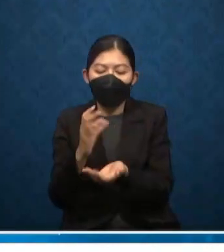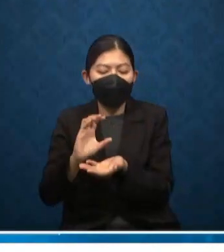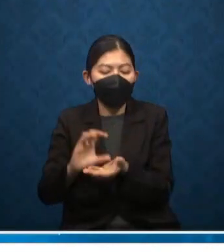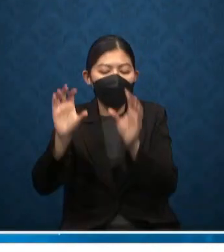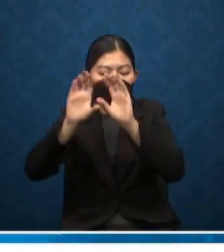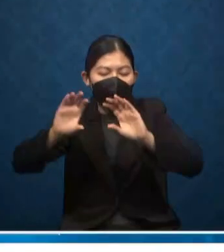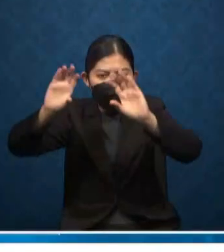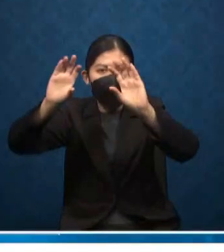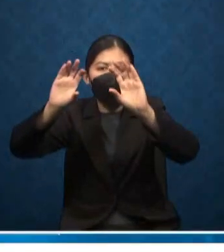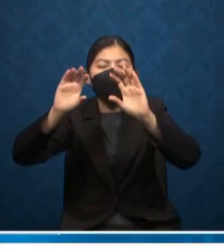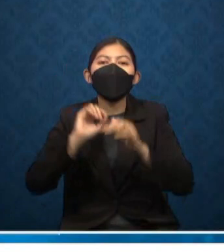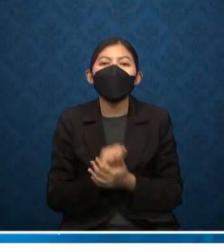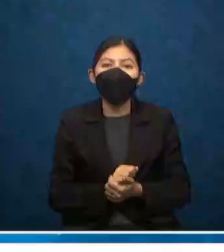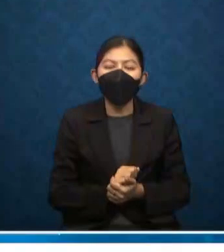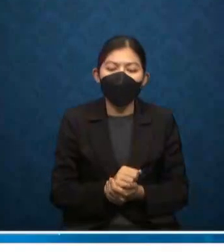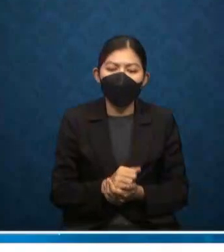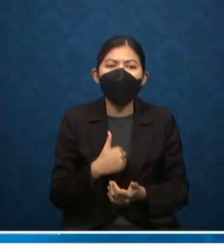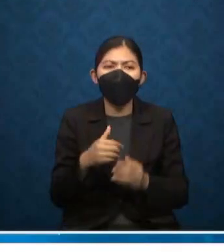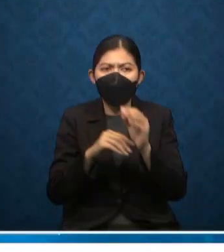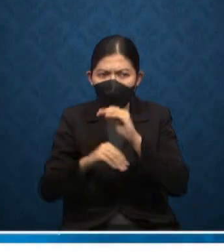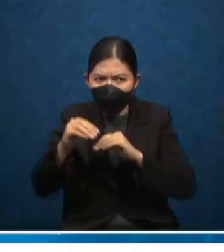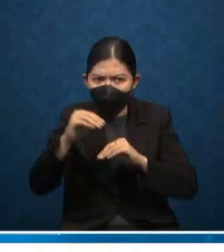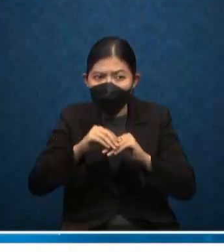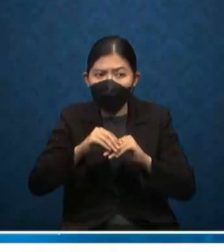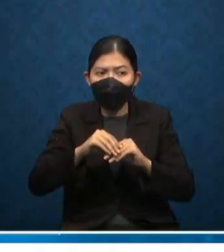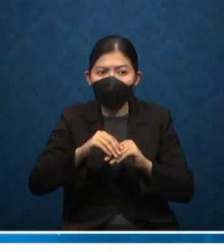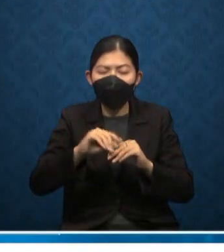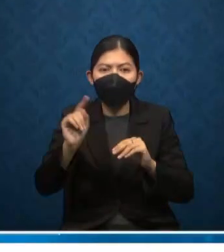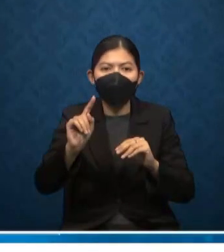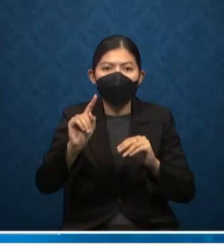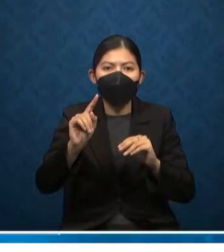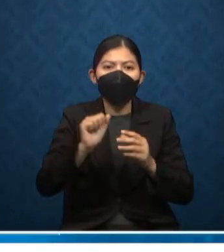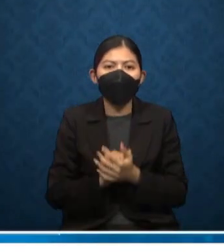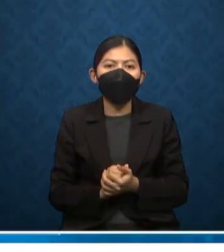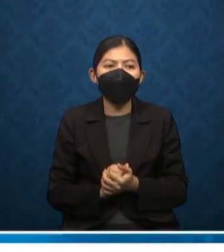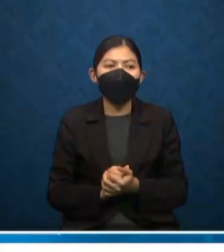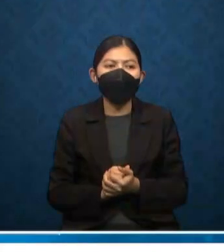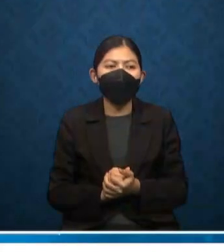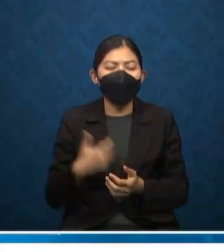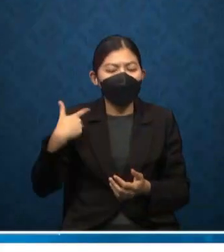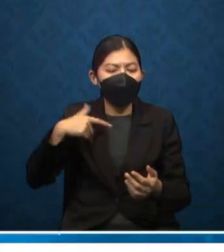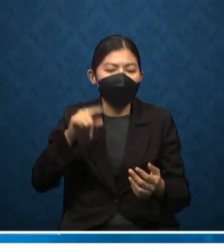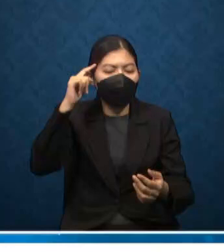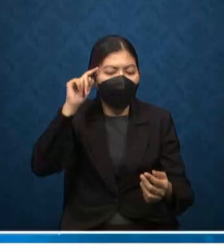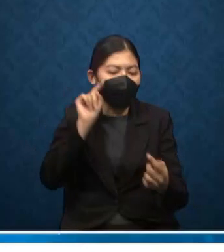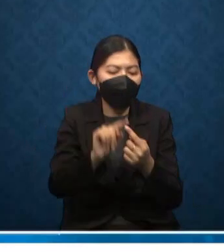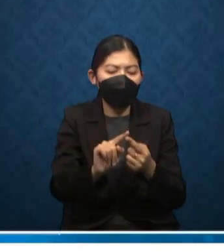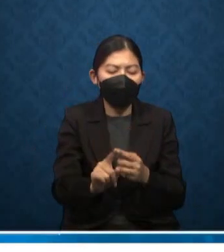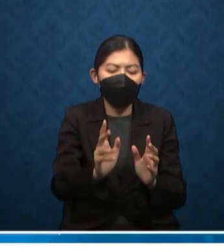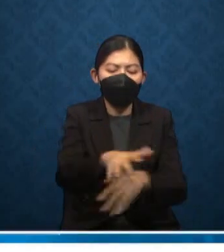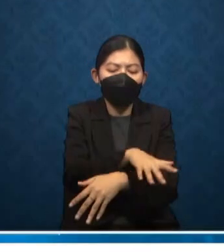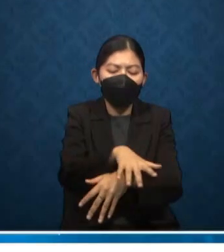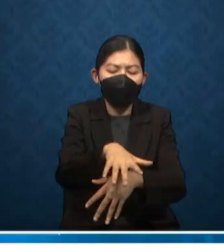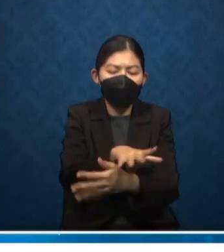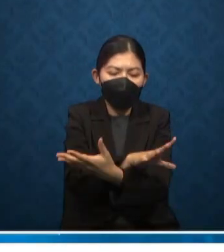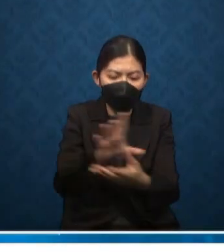มไม่จบเพียงเท่านี้ท่านประธานครับผมเพิ่มอีกวรรคหนึ่งเข้ามาดังประโยคต่อไปนี้ครับเพื่อประโยชน์ในทางเศรษฐกิจสังคมและสิ่ง